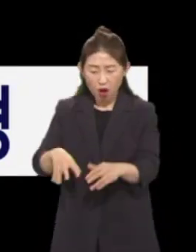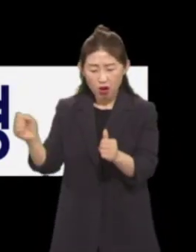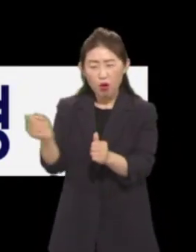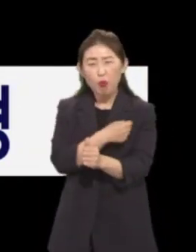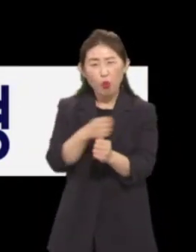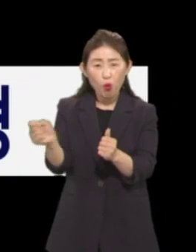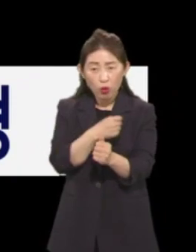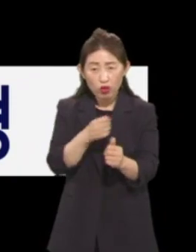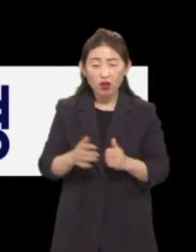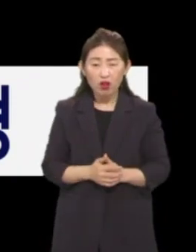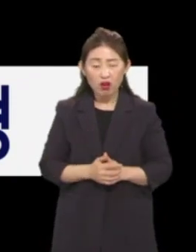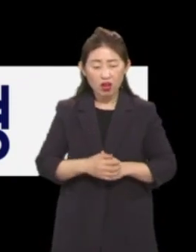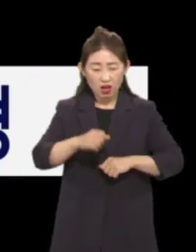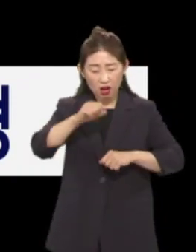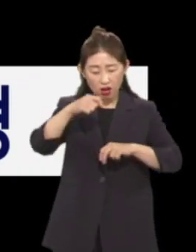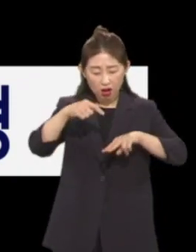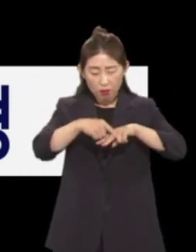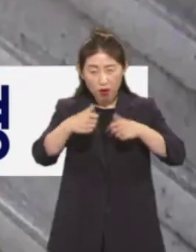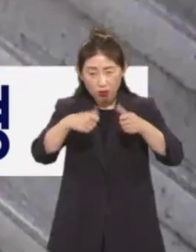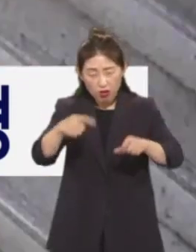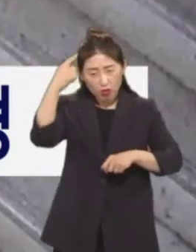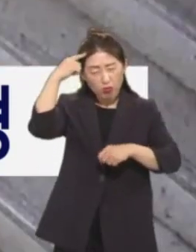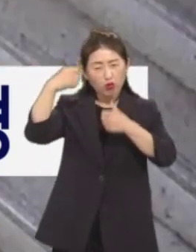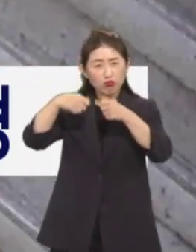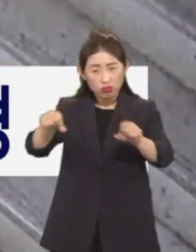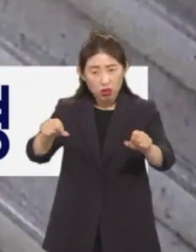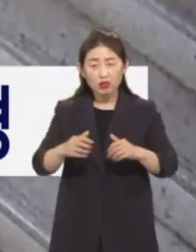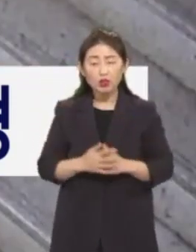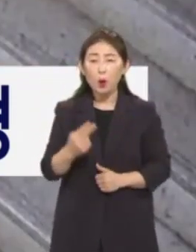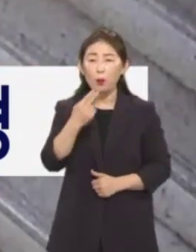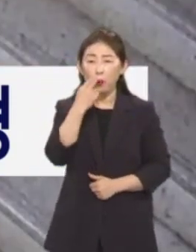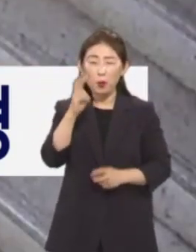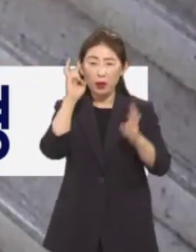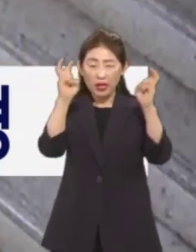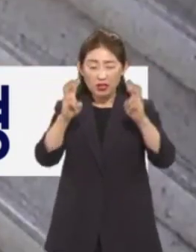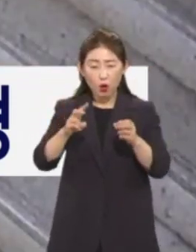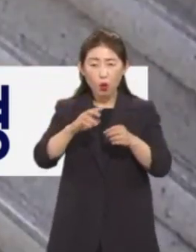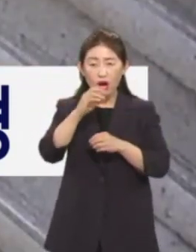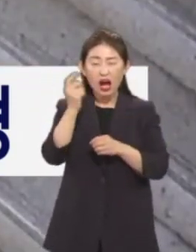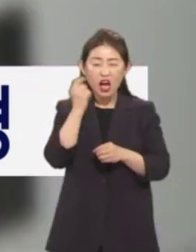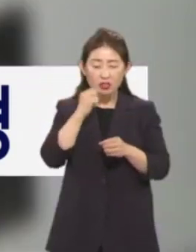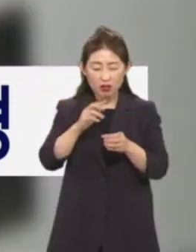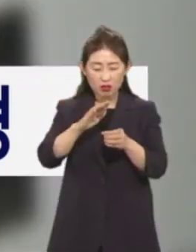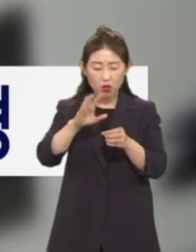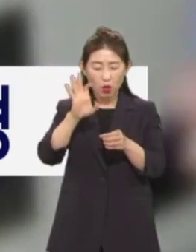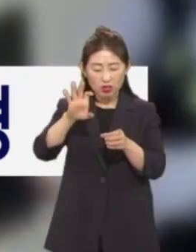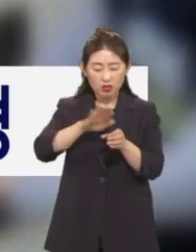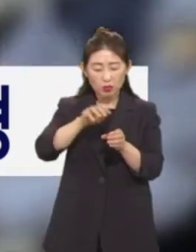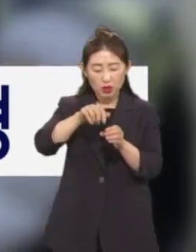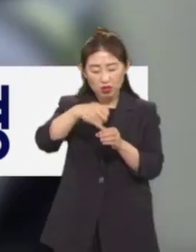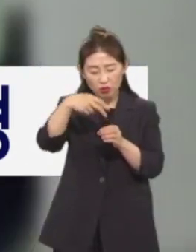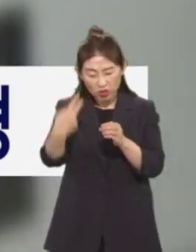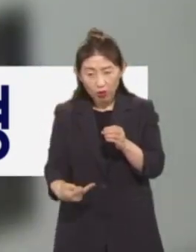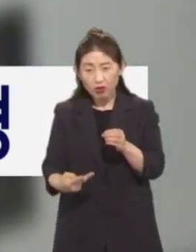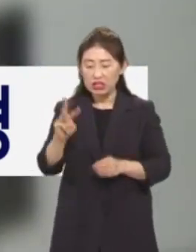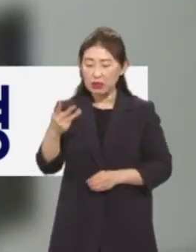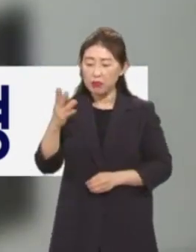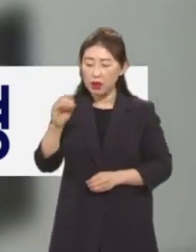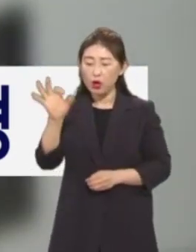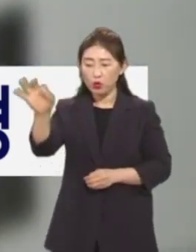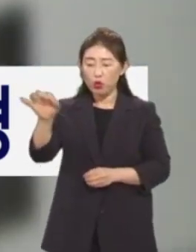폭행해 대퇴부와 두개골 골절상을 입히고 보험사에 변기에서 떨어져 다쳤다며 의료실비